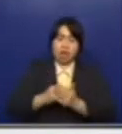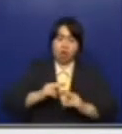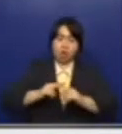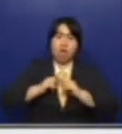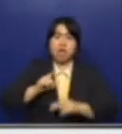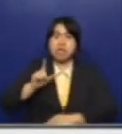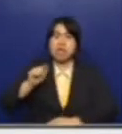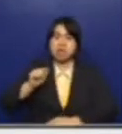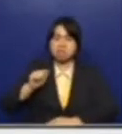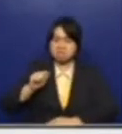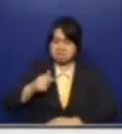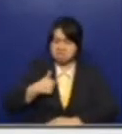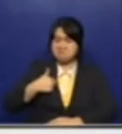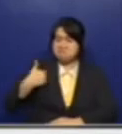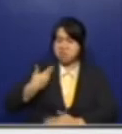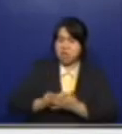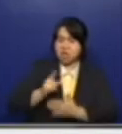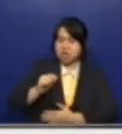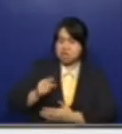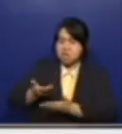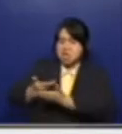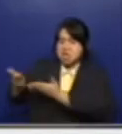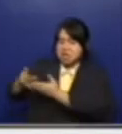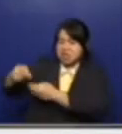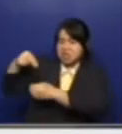ซื้อน้ำมันครับท่านประธาน